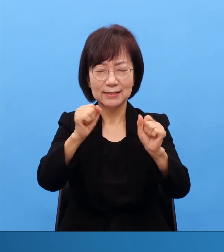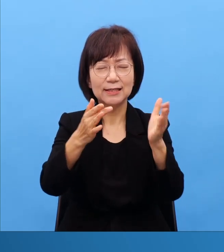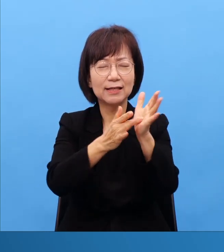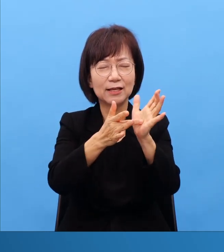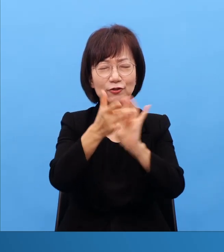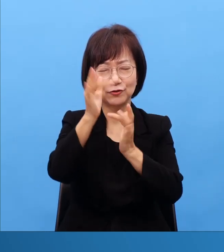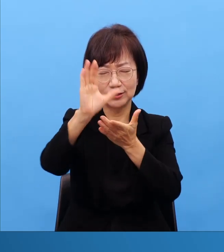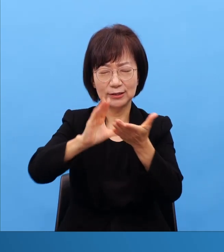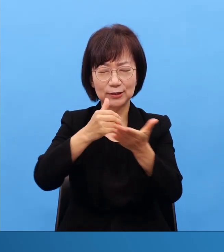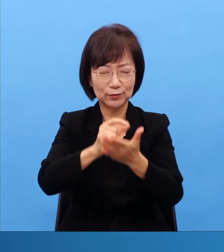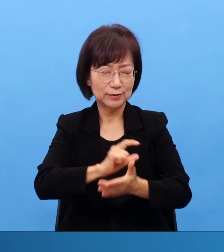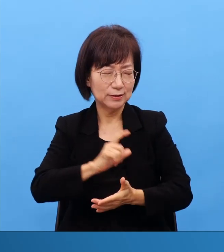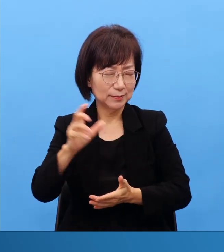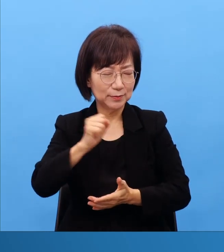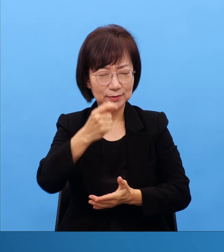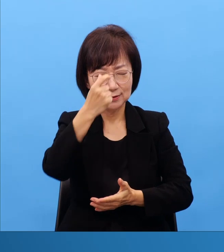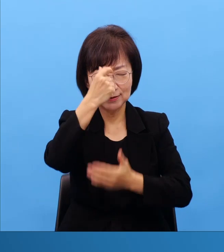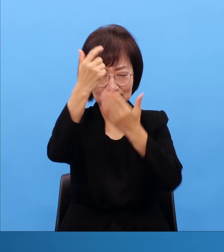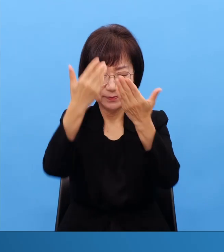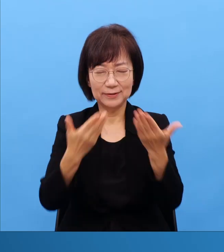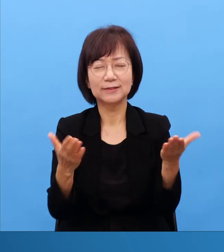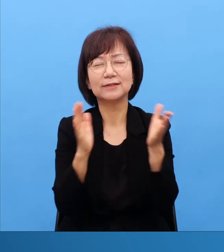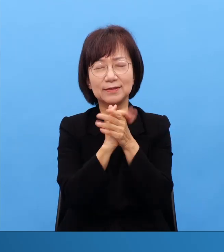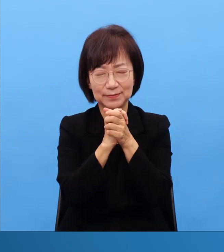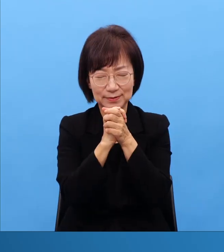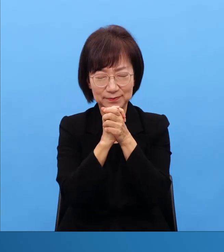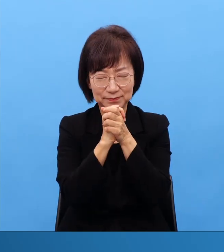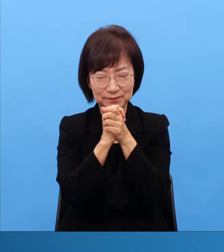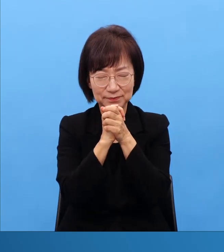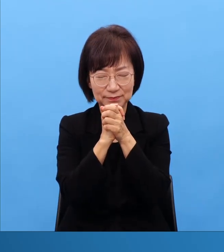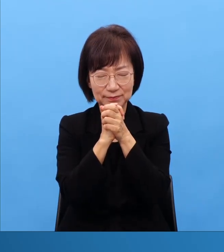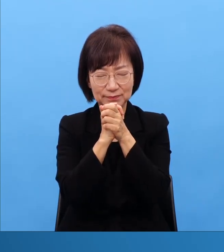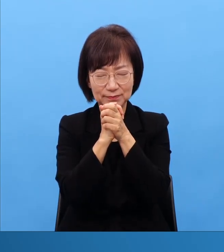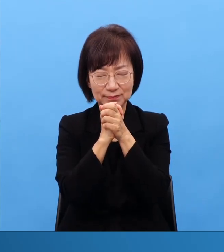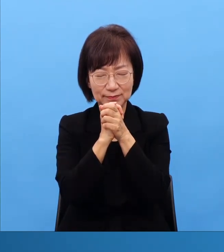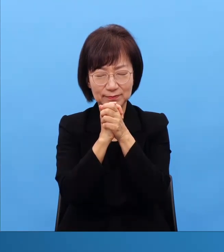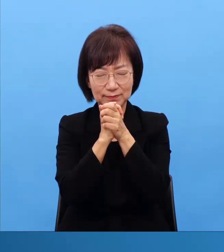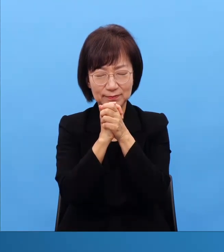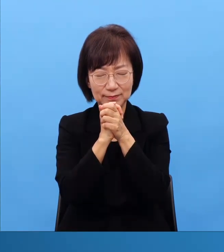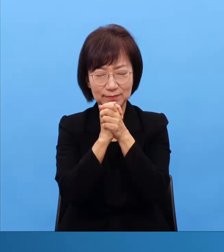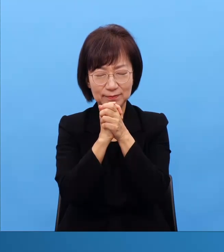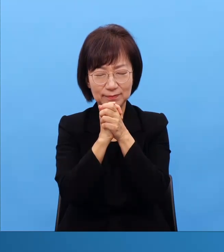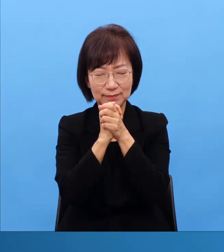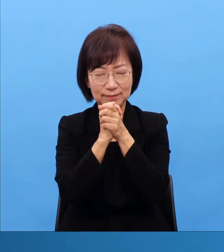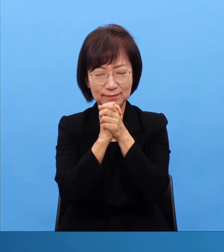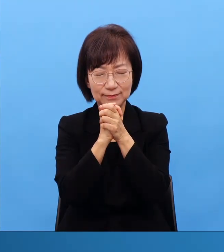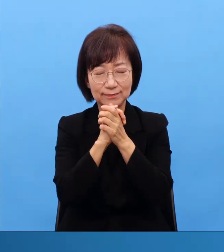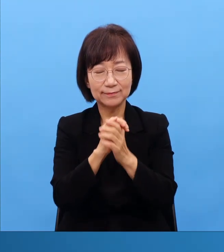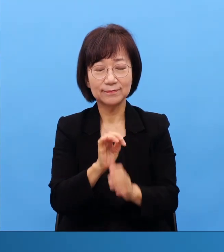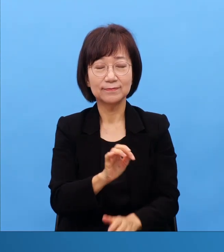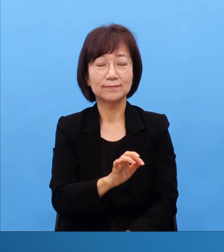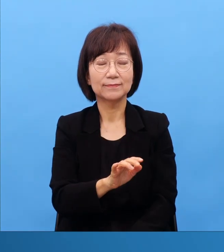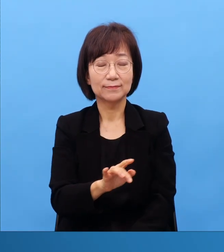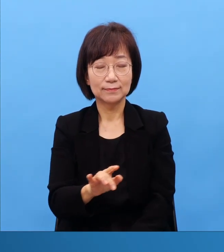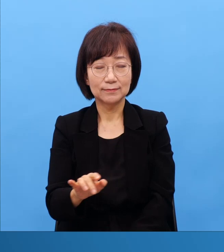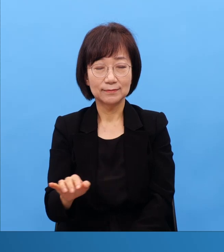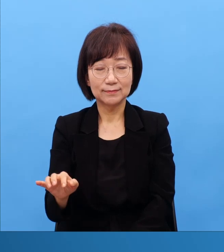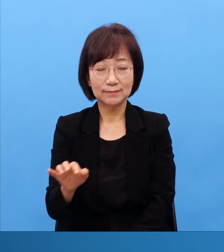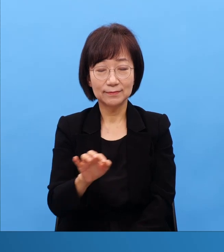기도함나이다. We entrust the entire proceeding of this worship to you and pray all these things in the name of the living Lord Jesus Christ. Amen.